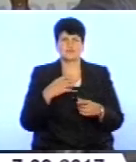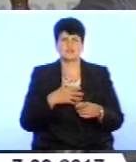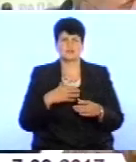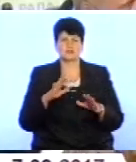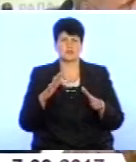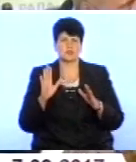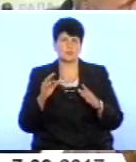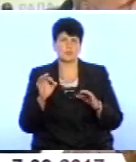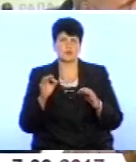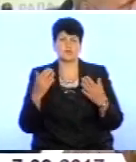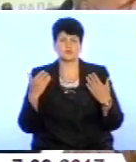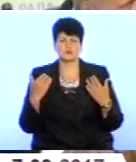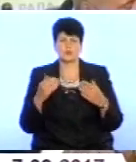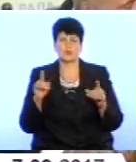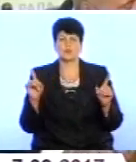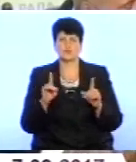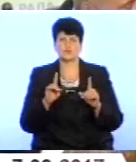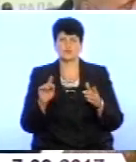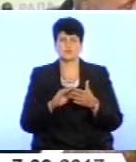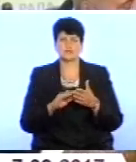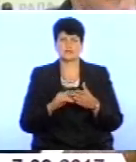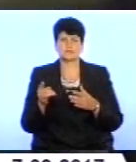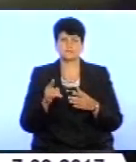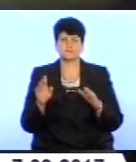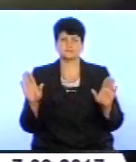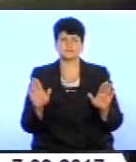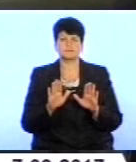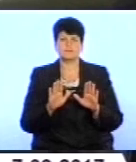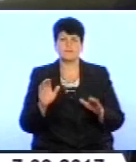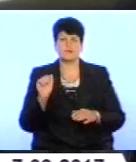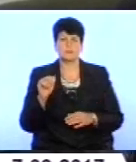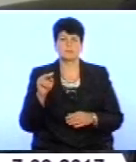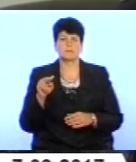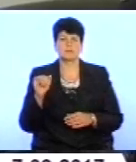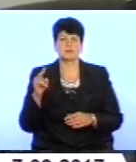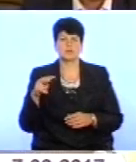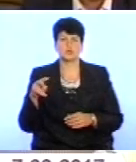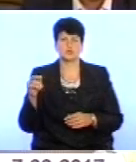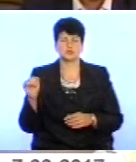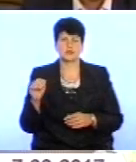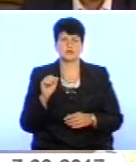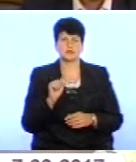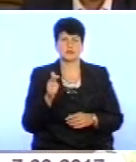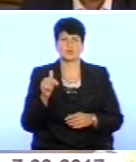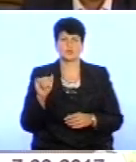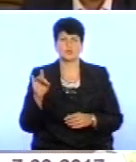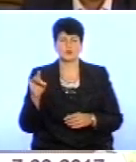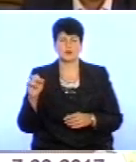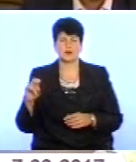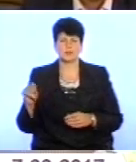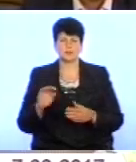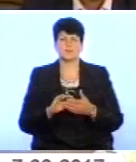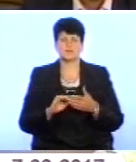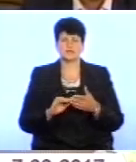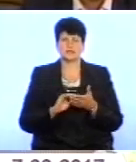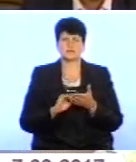а на відпочинку. Музику до проморолика написали тернопільський співак та композитор Андрій Підлужний та Андрій Гураль. Кажуть, працювати над